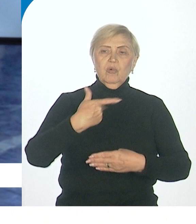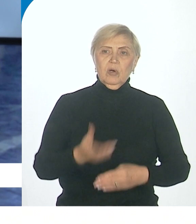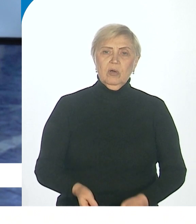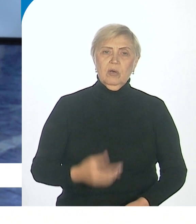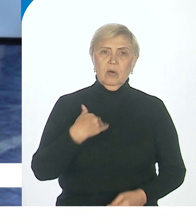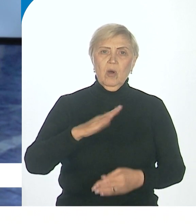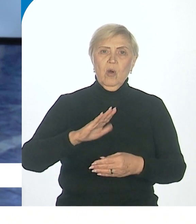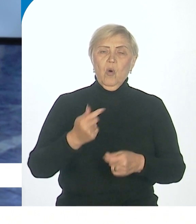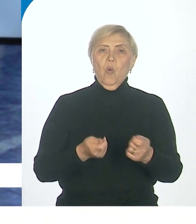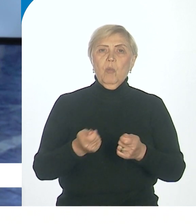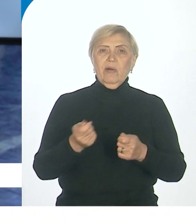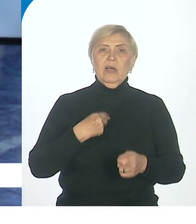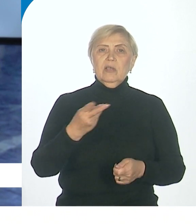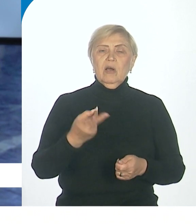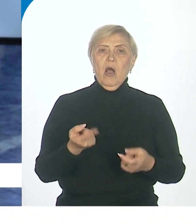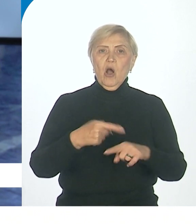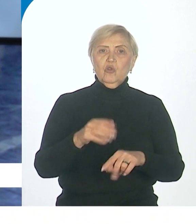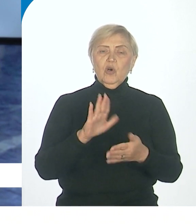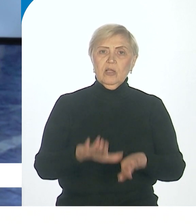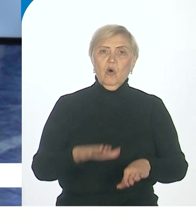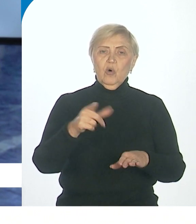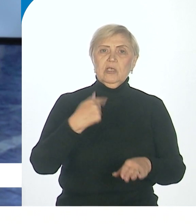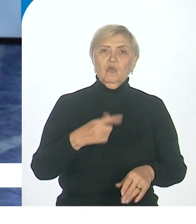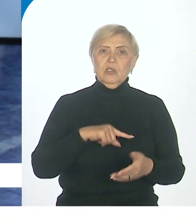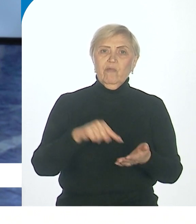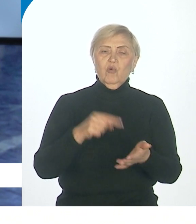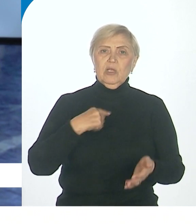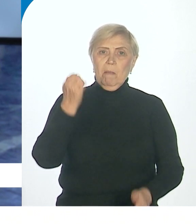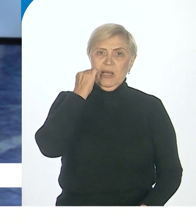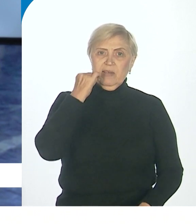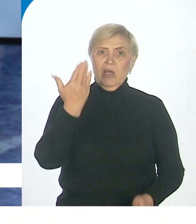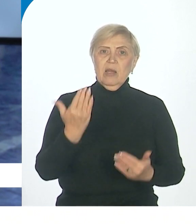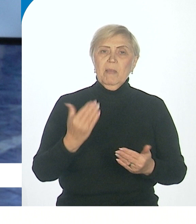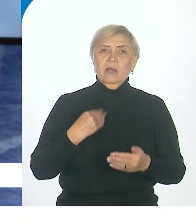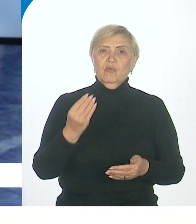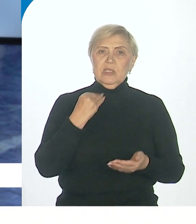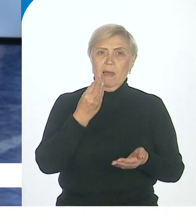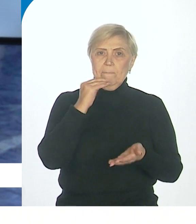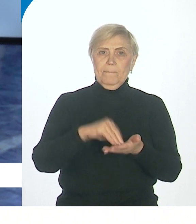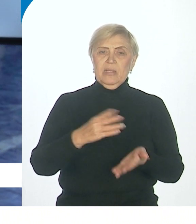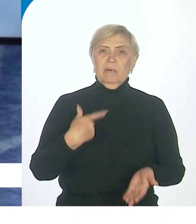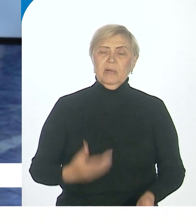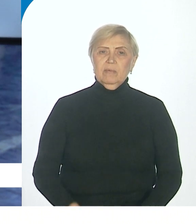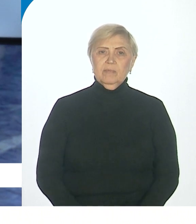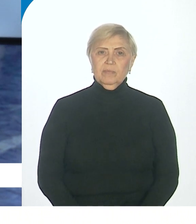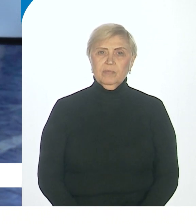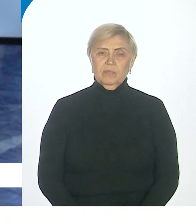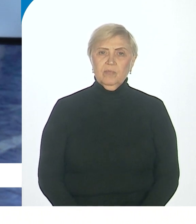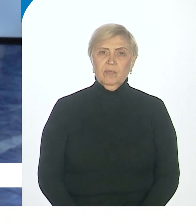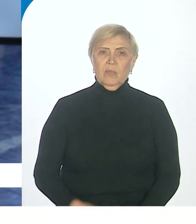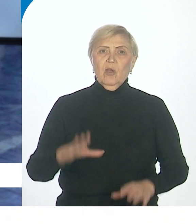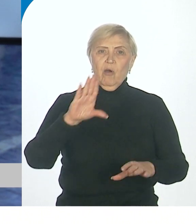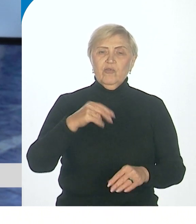Управляете дронами, которые находятся в Москве или в Питере. Из Хабаровска? Да, из Хабаровска. Да. Все